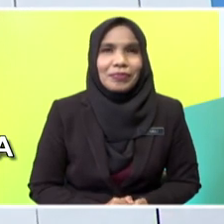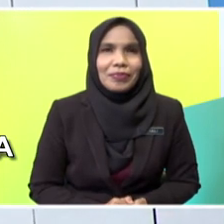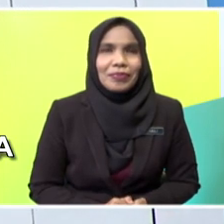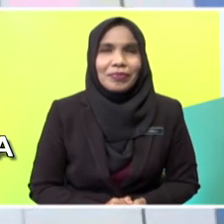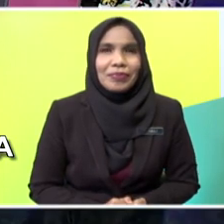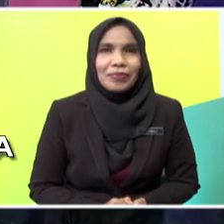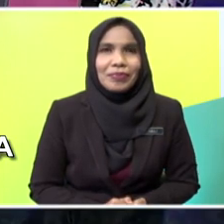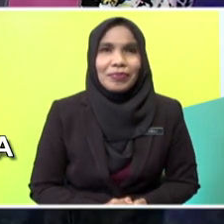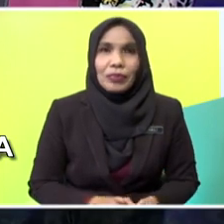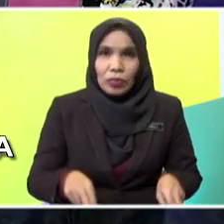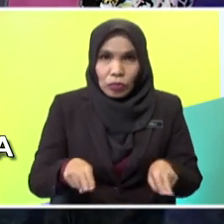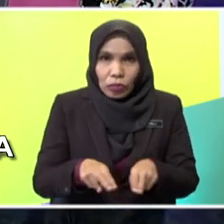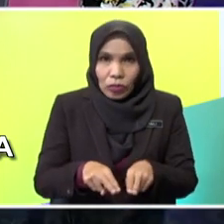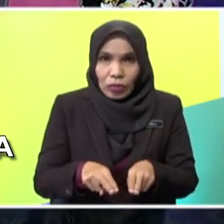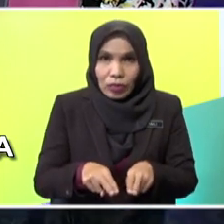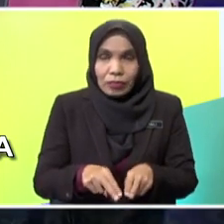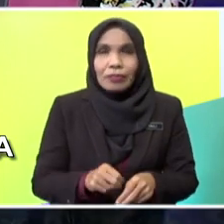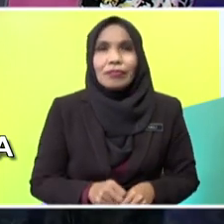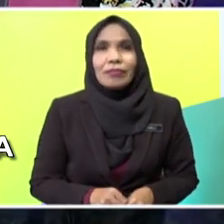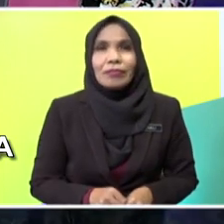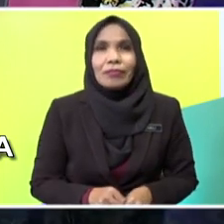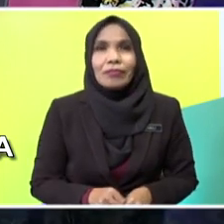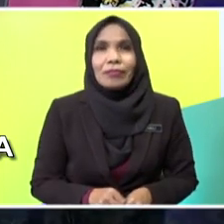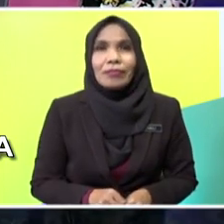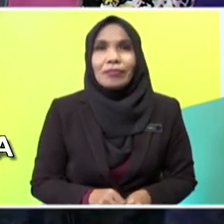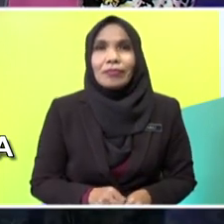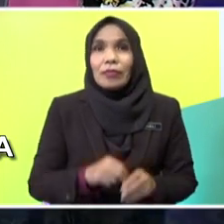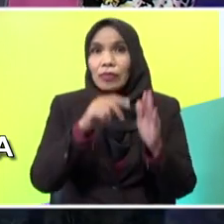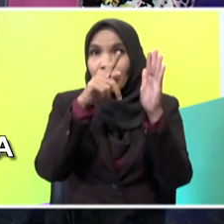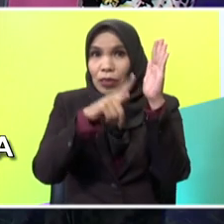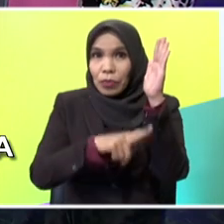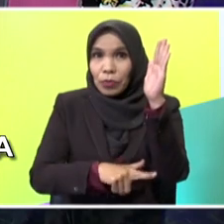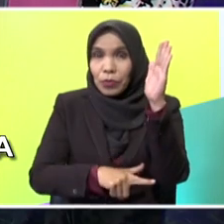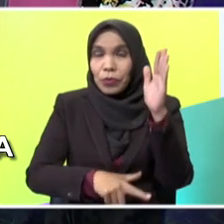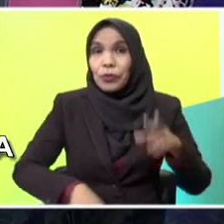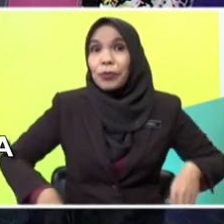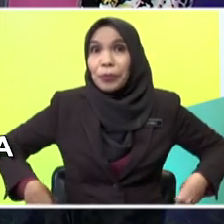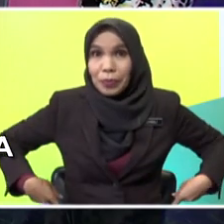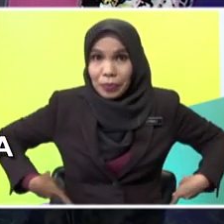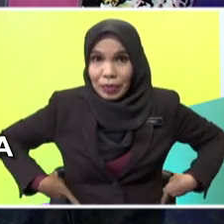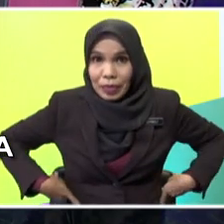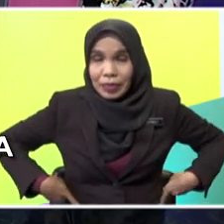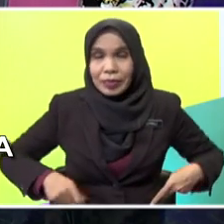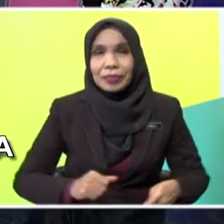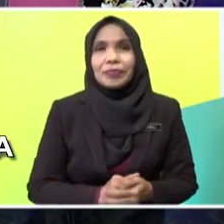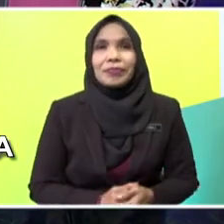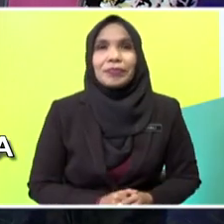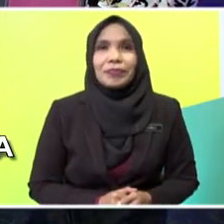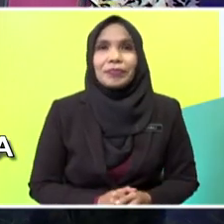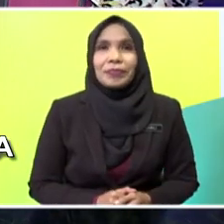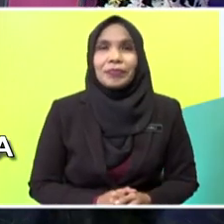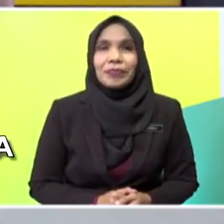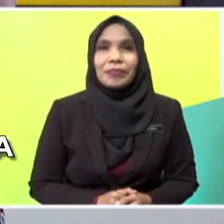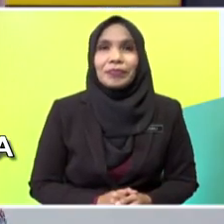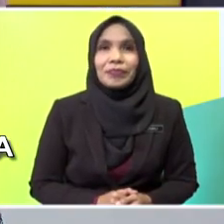Okey, ukuran yang seterusnya ialah labuh pinggang. Labuh pinggang kita akan pusing di sinilah. Pusing